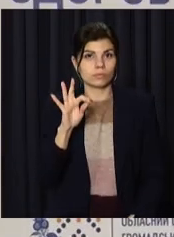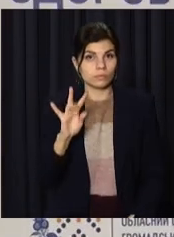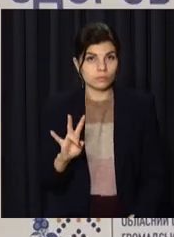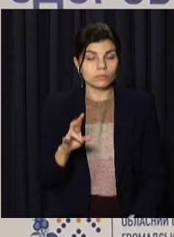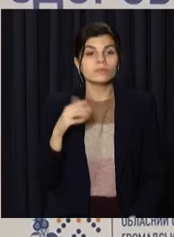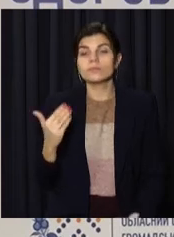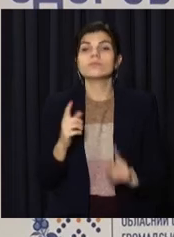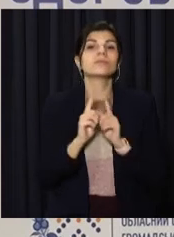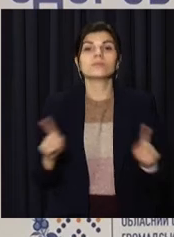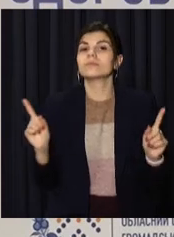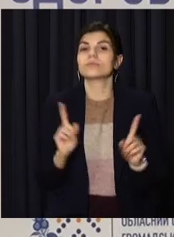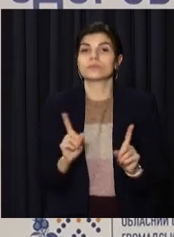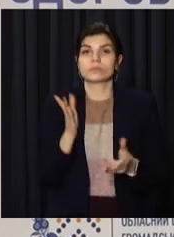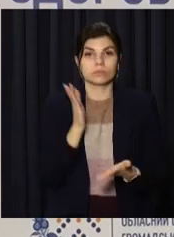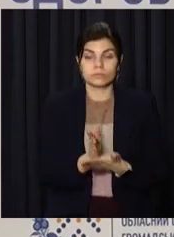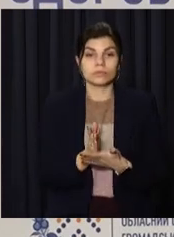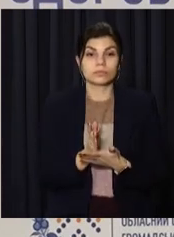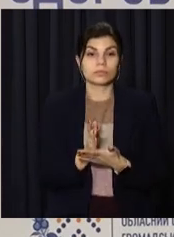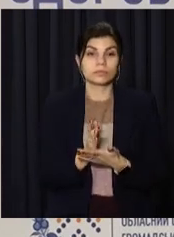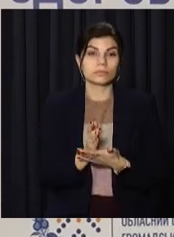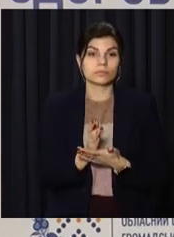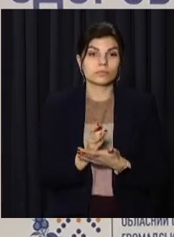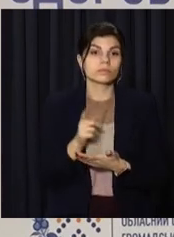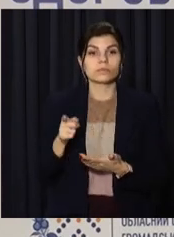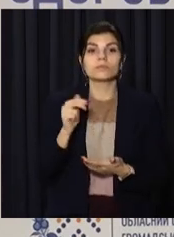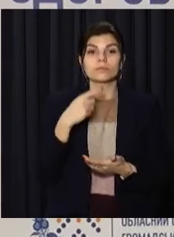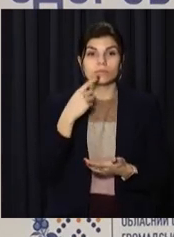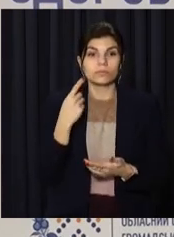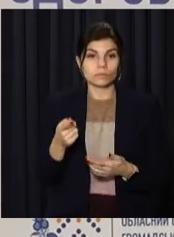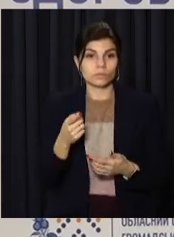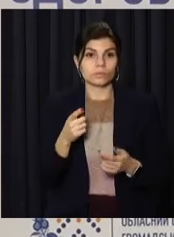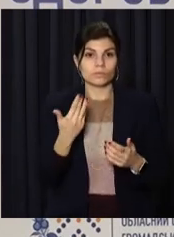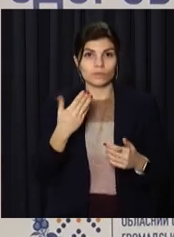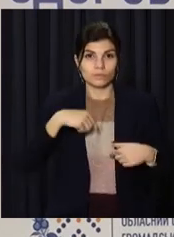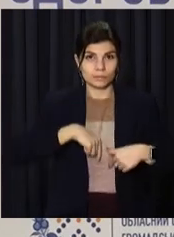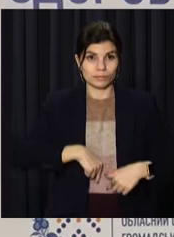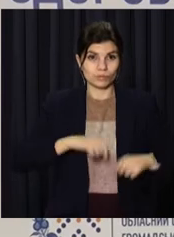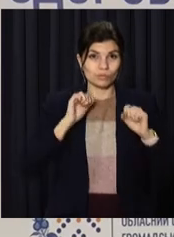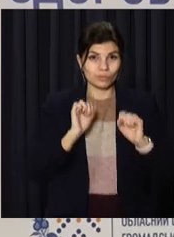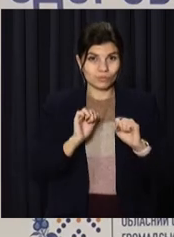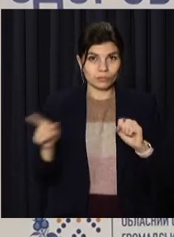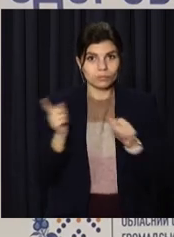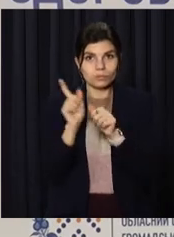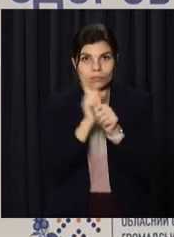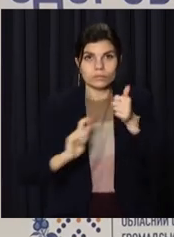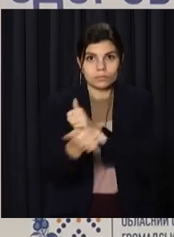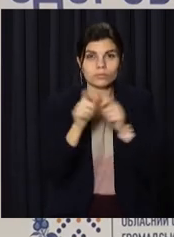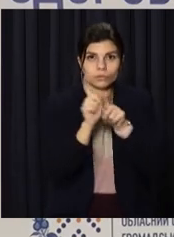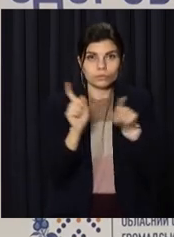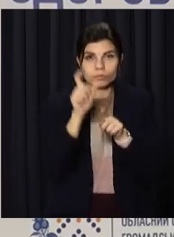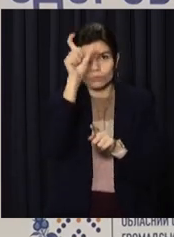Україні. Його особливістю є те, що він, як кажуть, обходить імунний захист, який